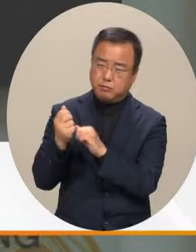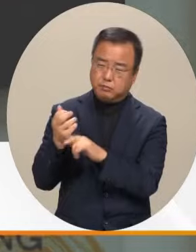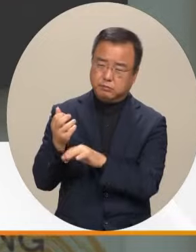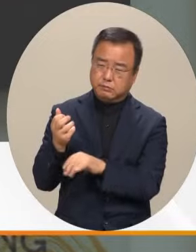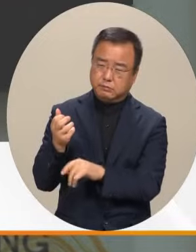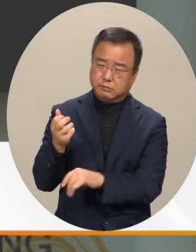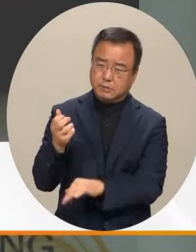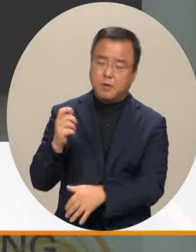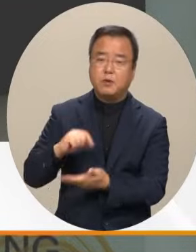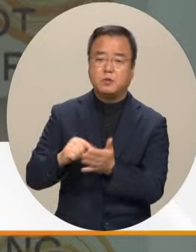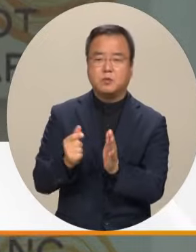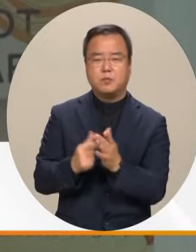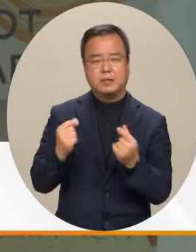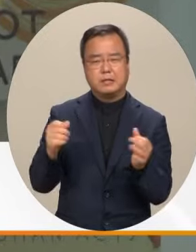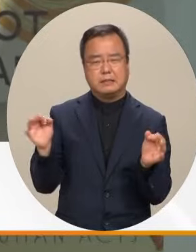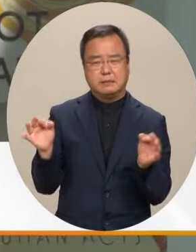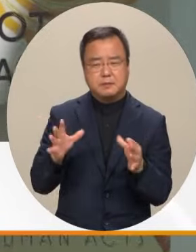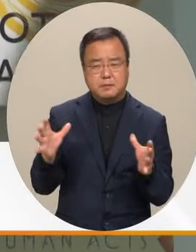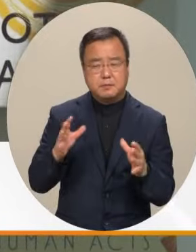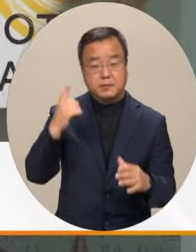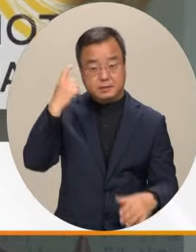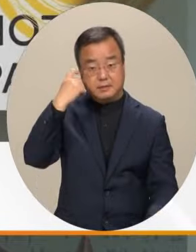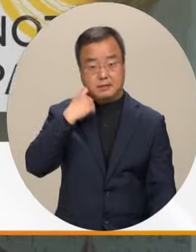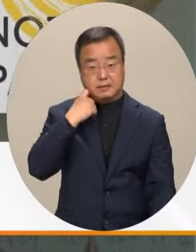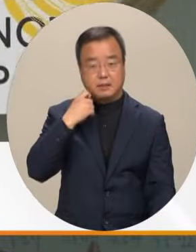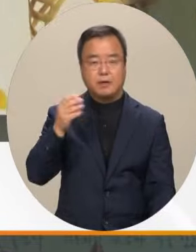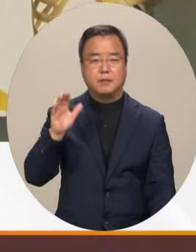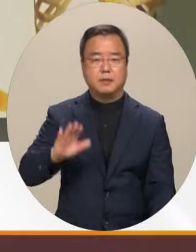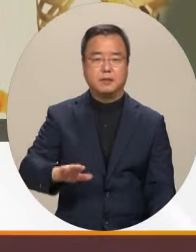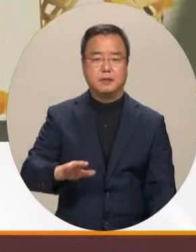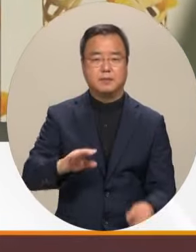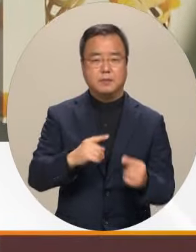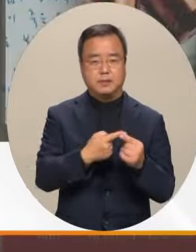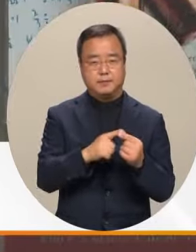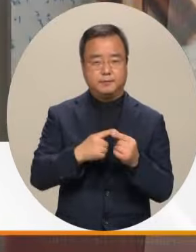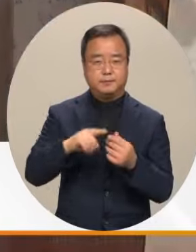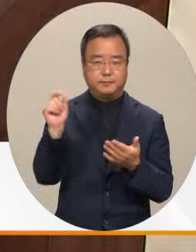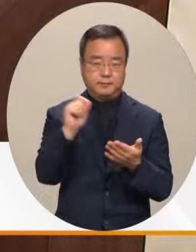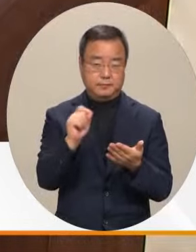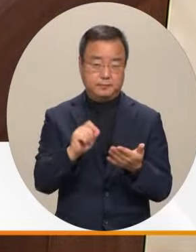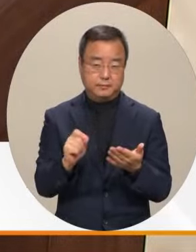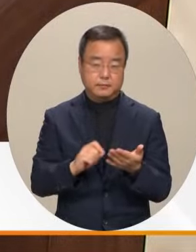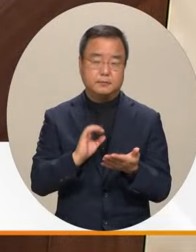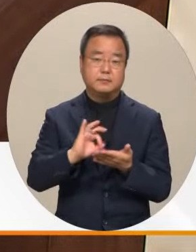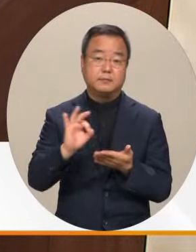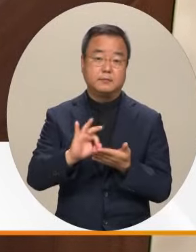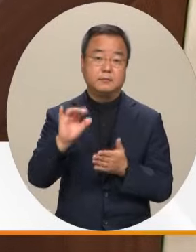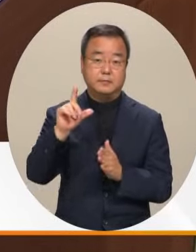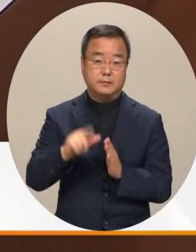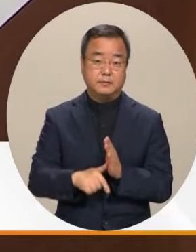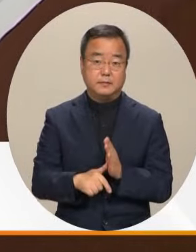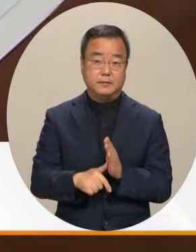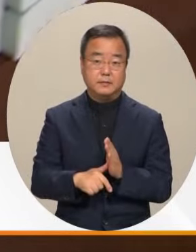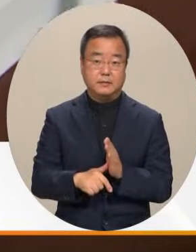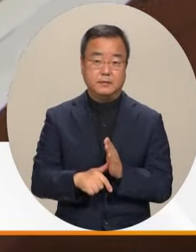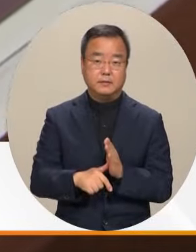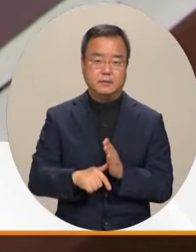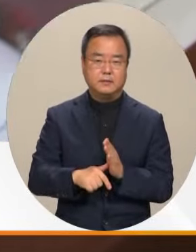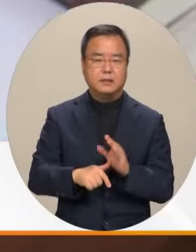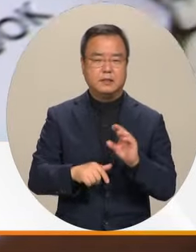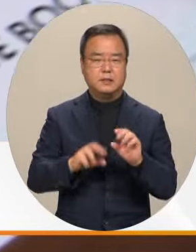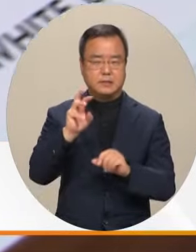빠져나가는 듯 짧게 느껴지는 반면 그을 쓰며 보낸 시간은 마치 30년에 곱절은